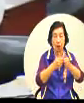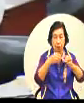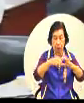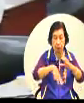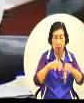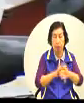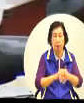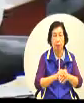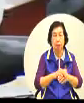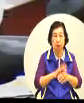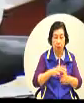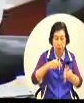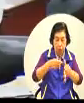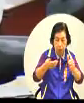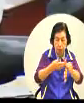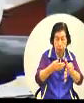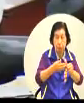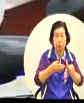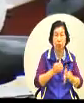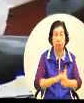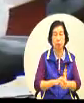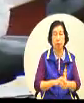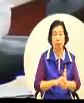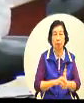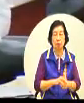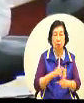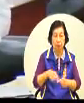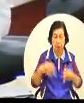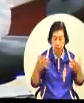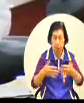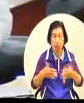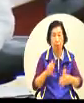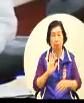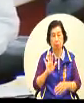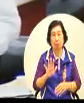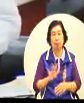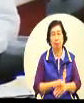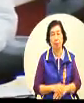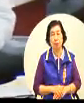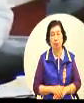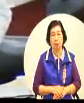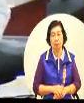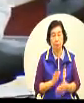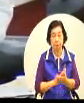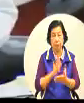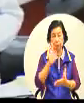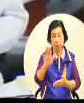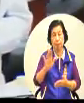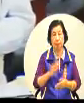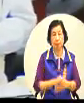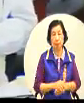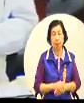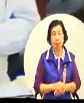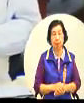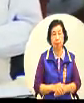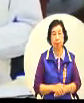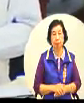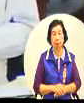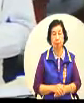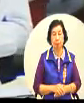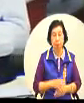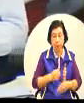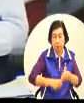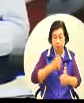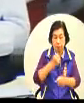教育的议题。那么未来即将实施